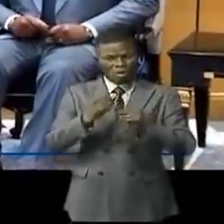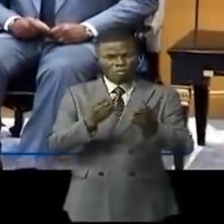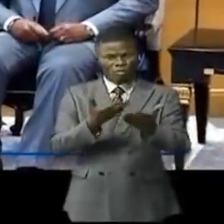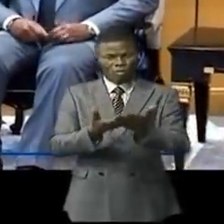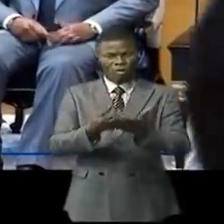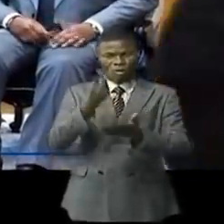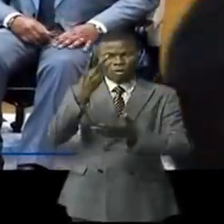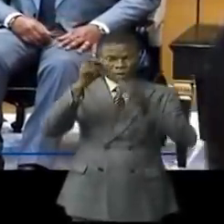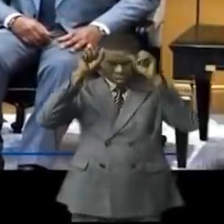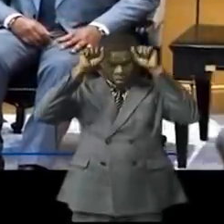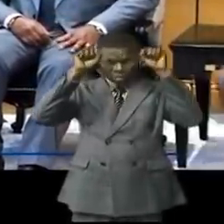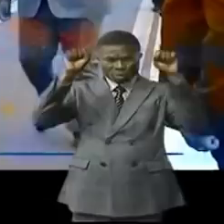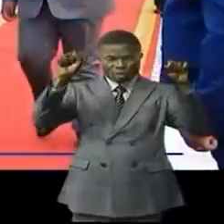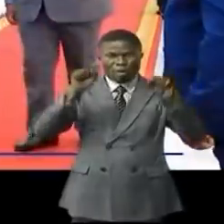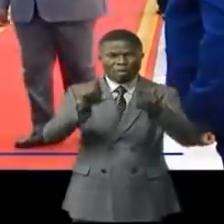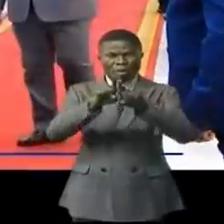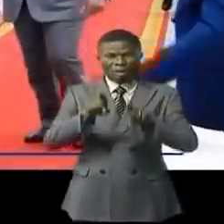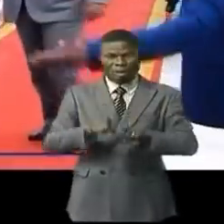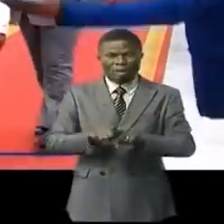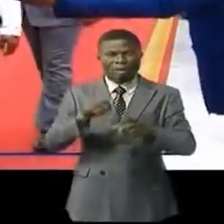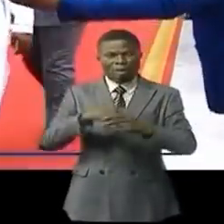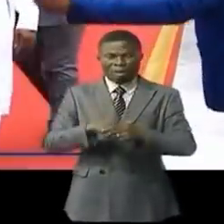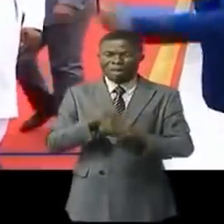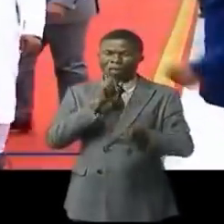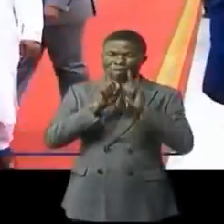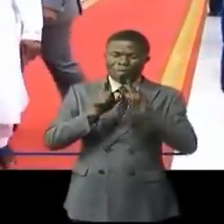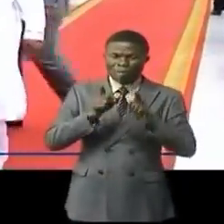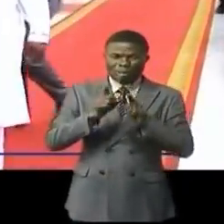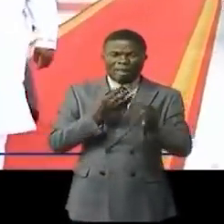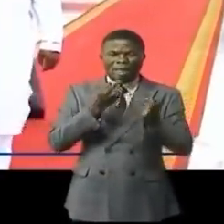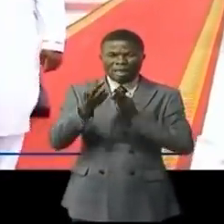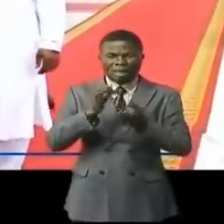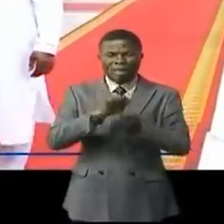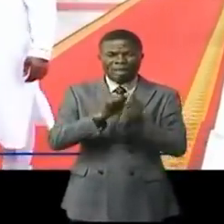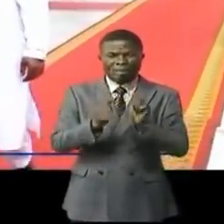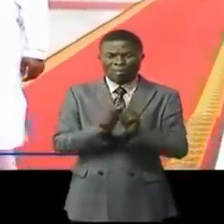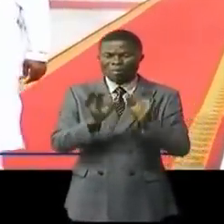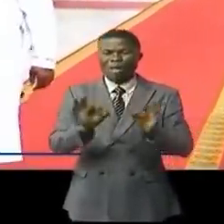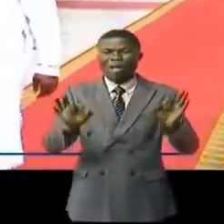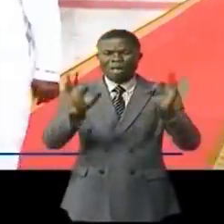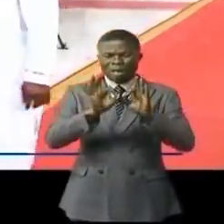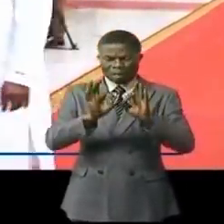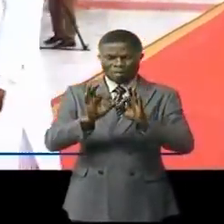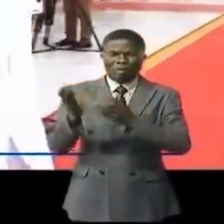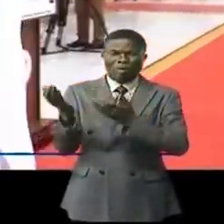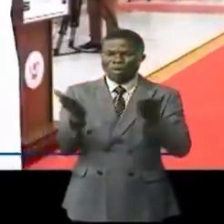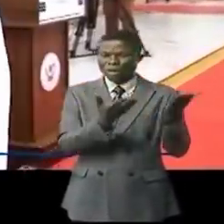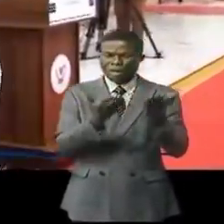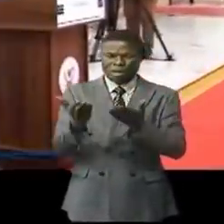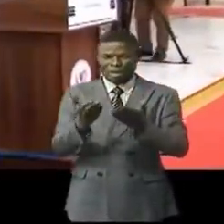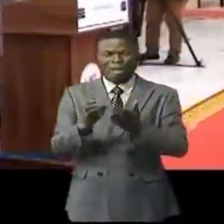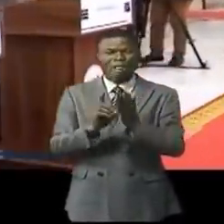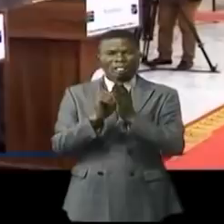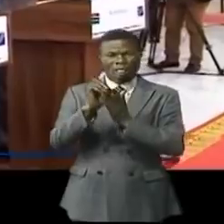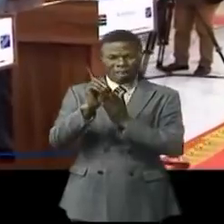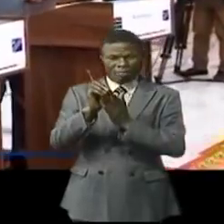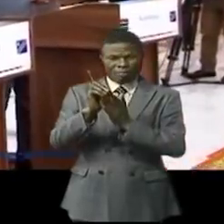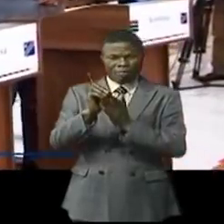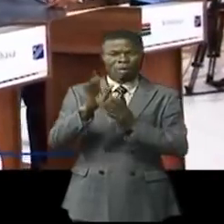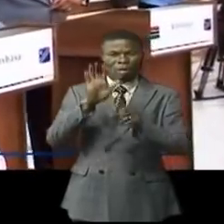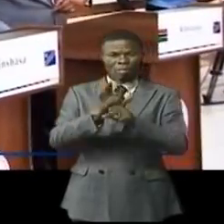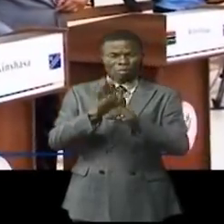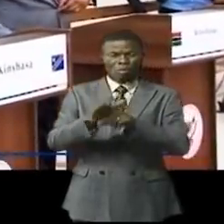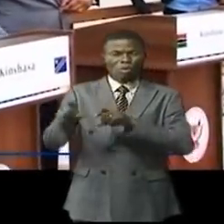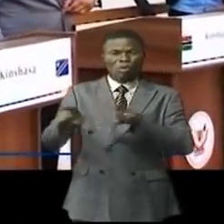chefs d'État ont aussi, au cours de leurs entretiens, évoqué la question des opportunités d'affaires qui peuvent être développées dans divers